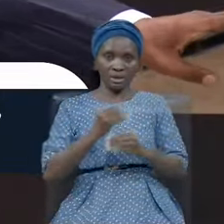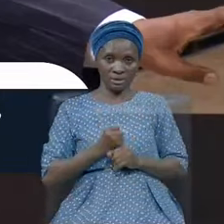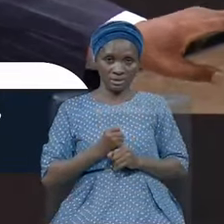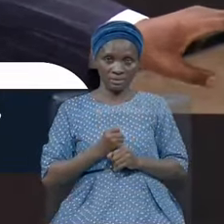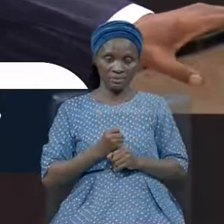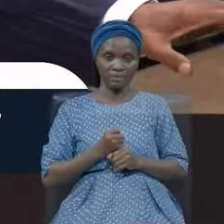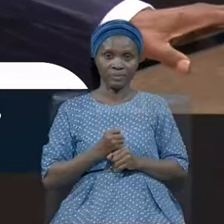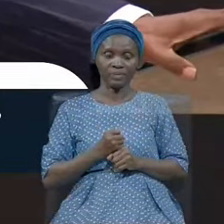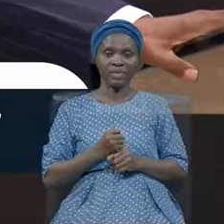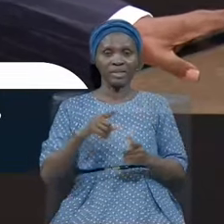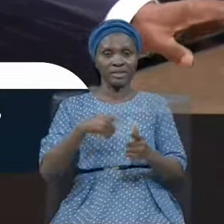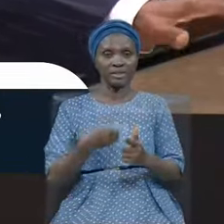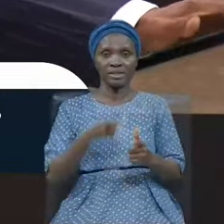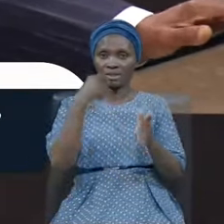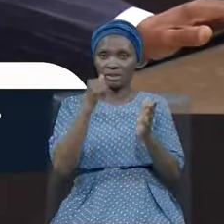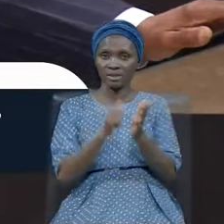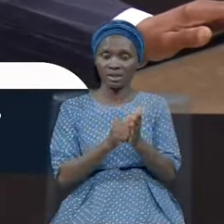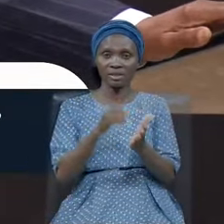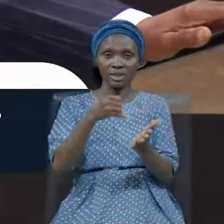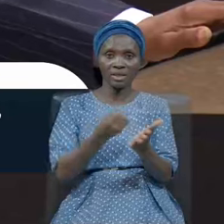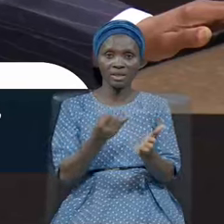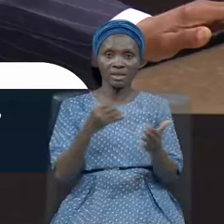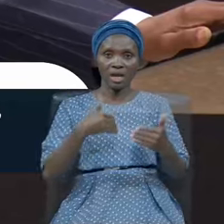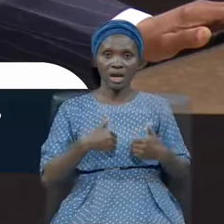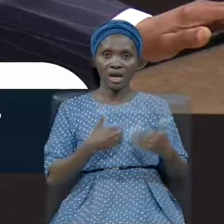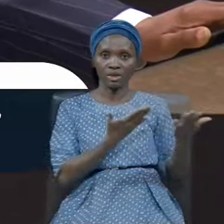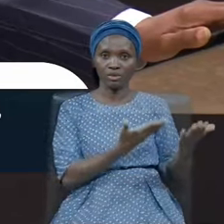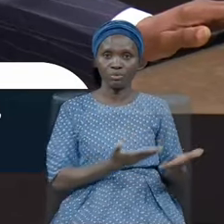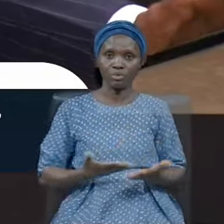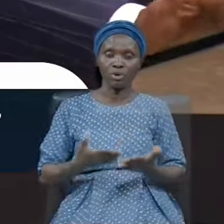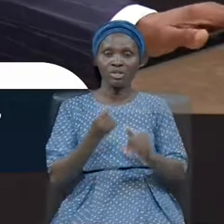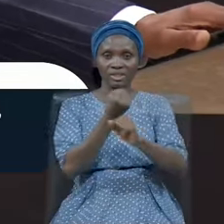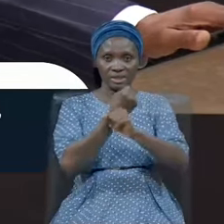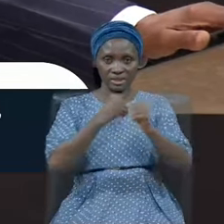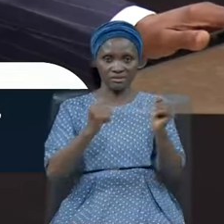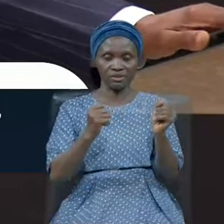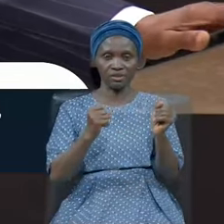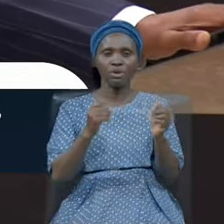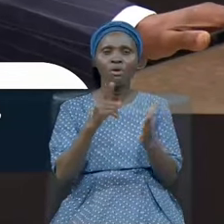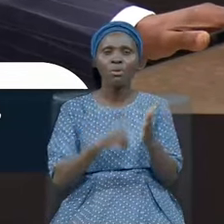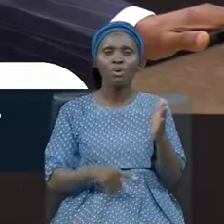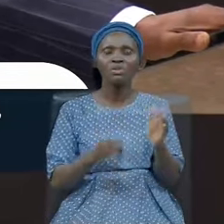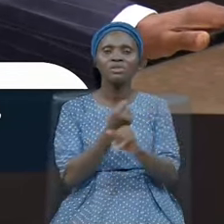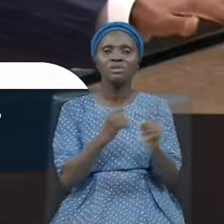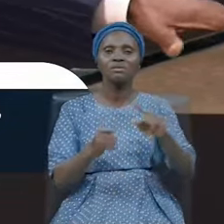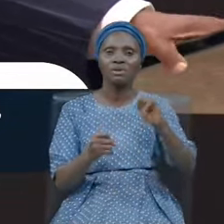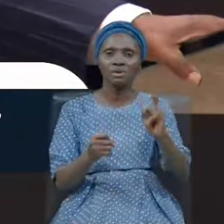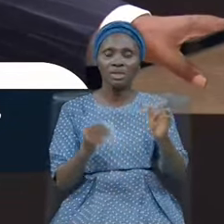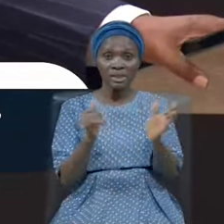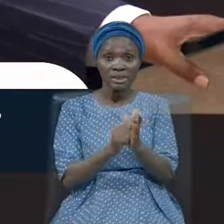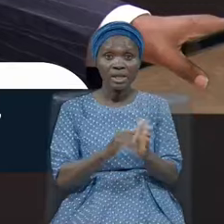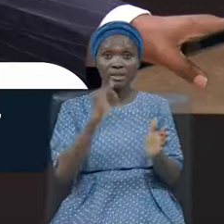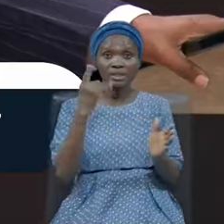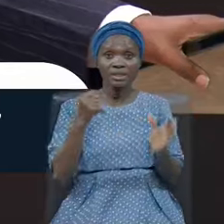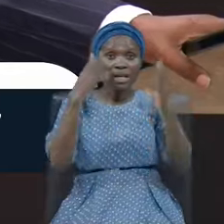et dit que cela a apporté le salut. Qu'est-ce que le salut? C'est